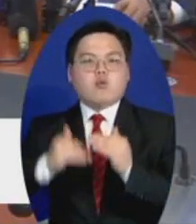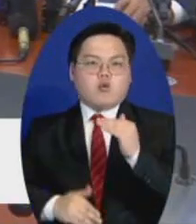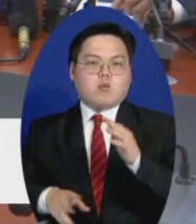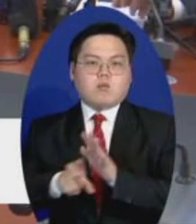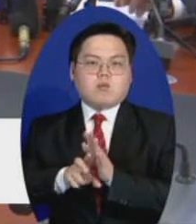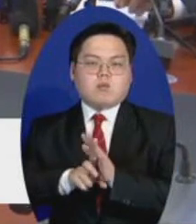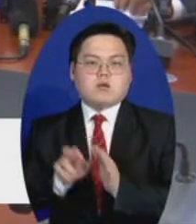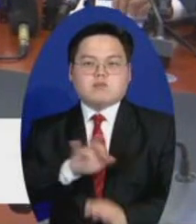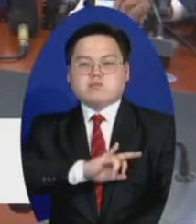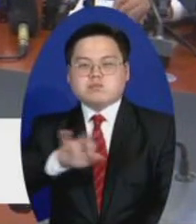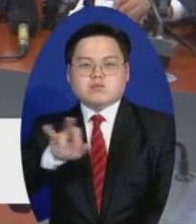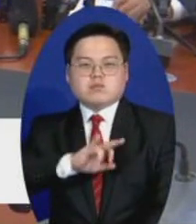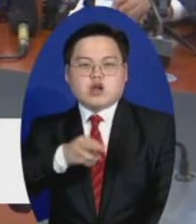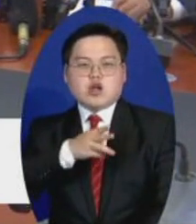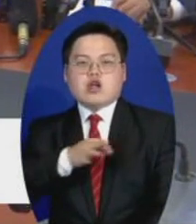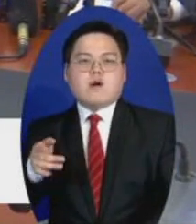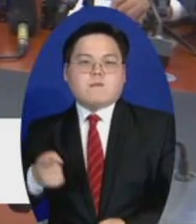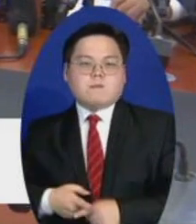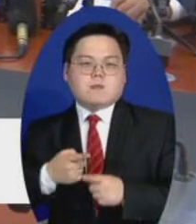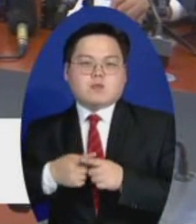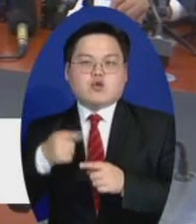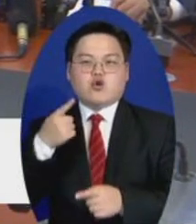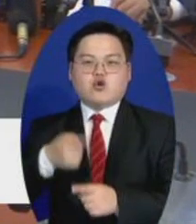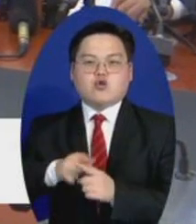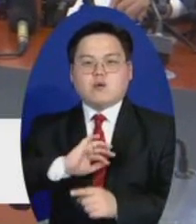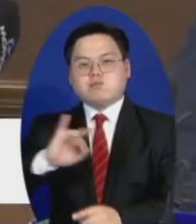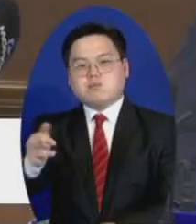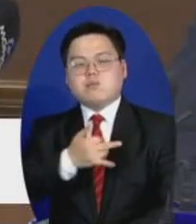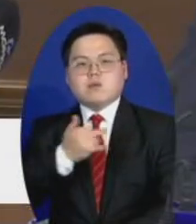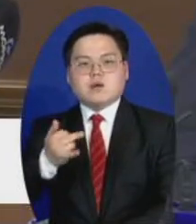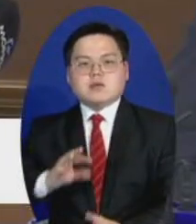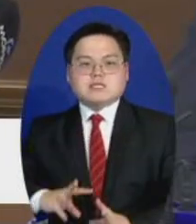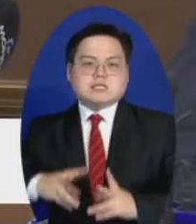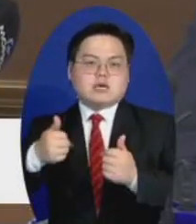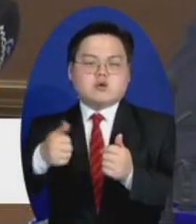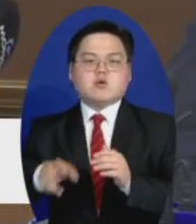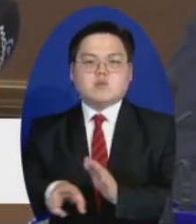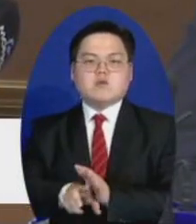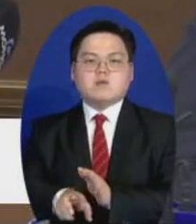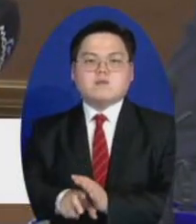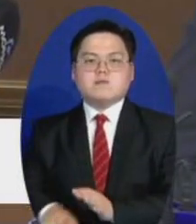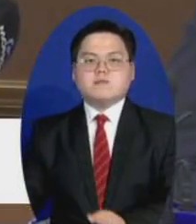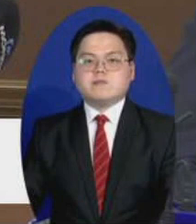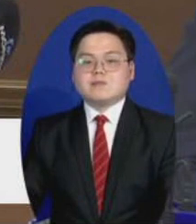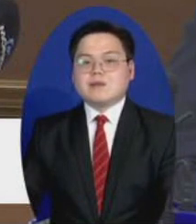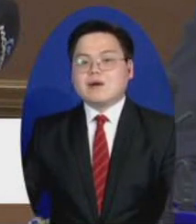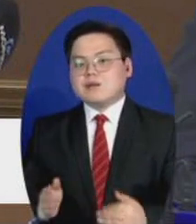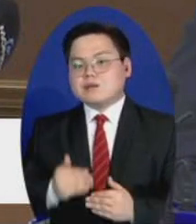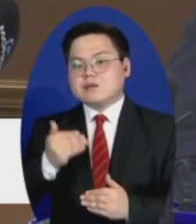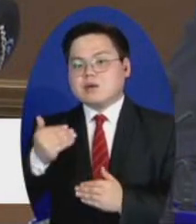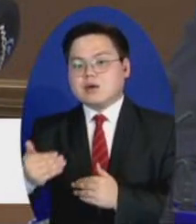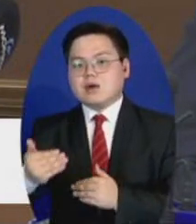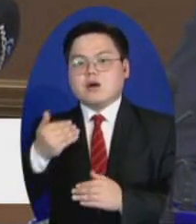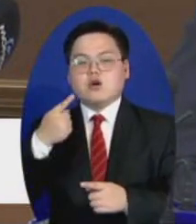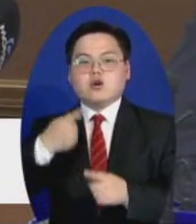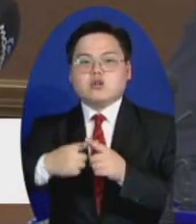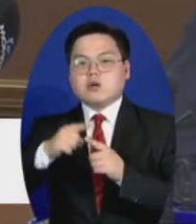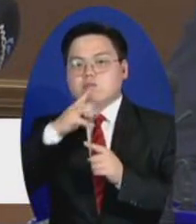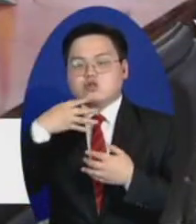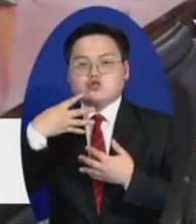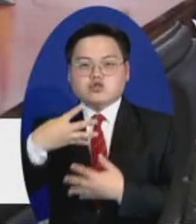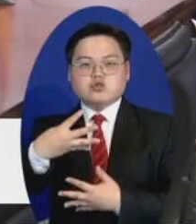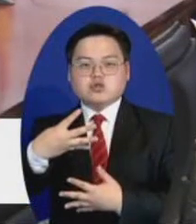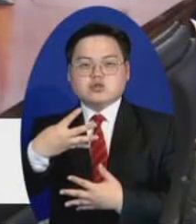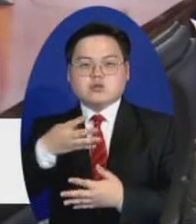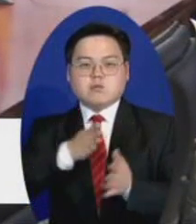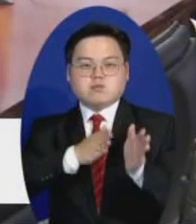Ингэснээр нислэгийн тоо нэмэгдэж, орон нутгийн нислэгийг сэргээн тогтворжуулахад дэмжлэг болно гэж салбарын яамнаас танилцуулж байна. Цаашид орон нутагт 9 чиглэлд